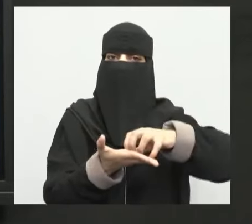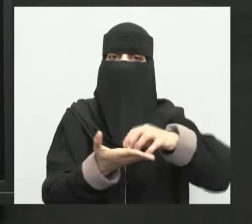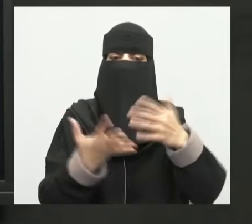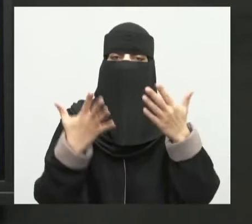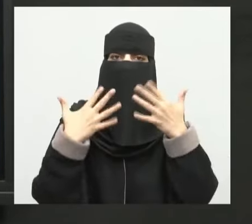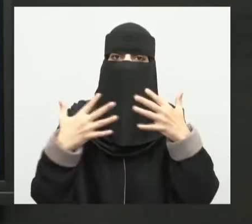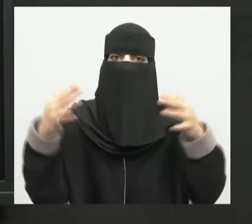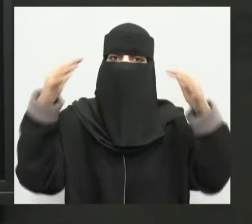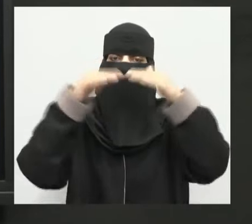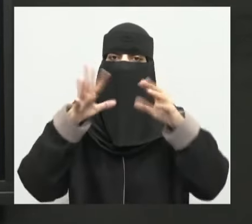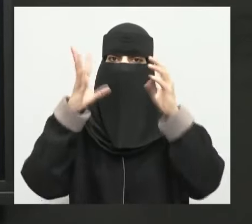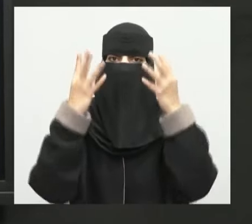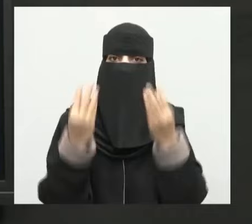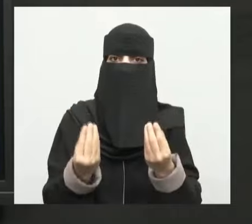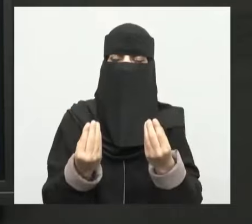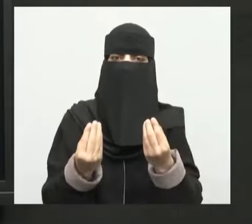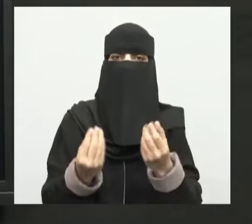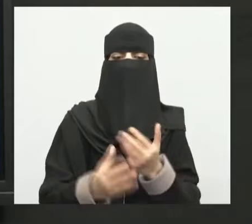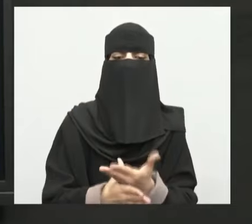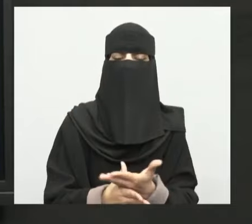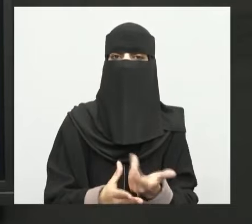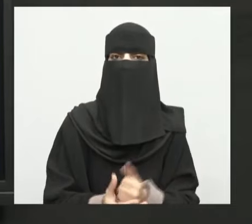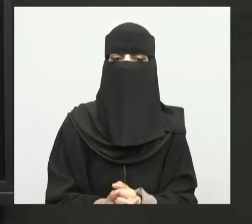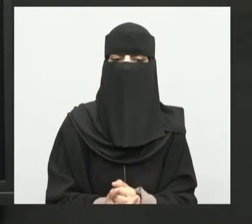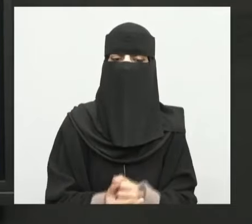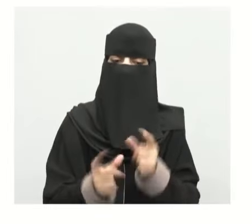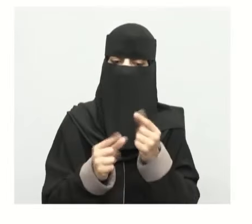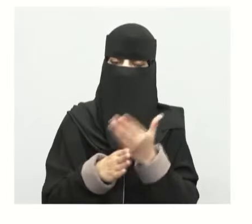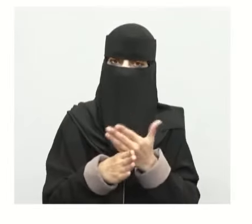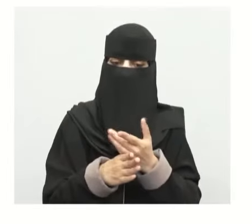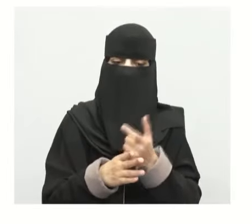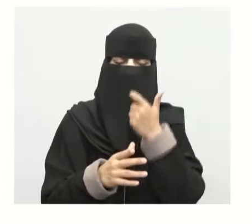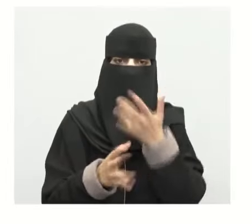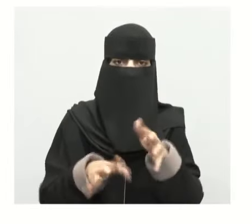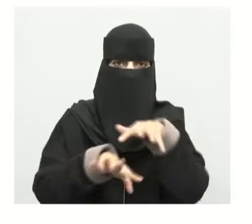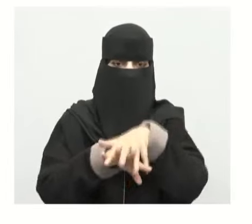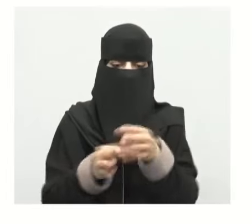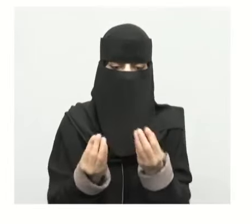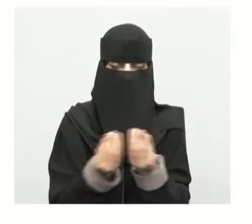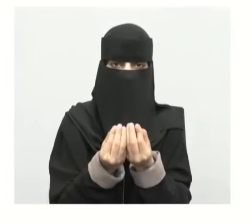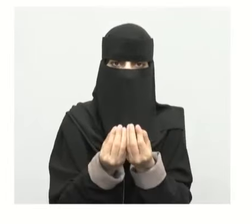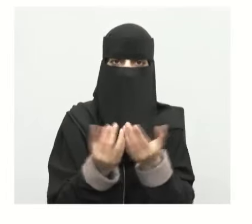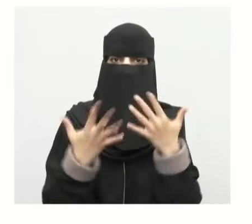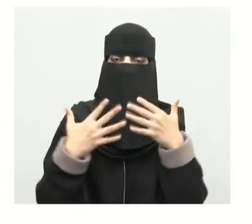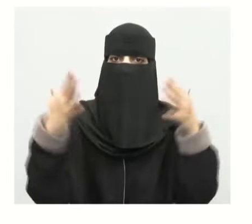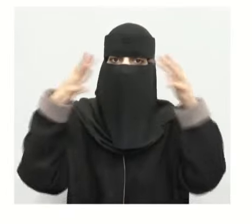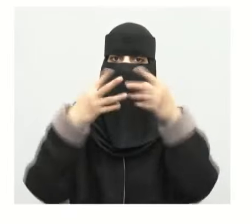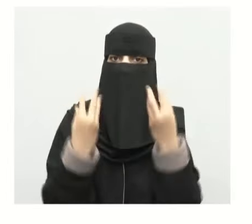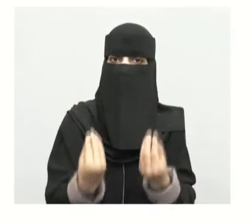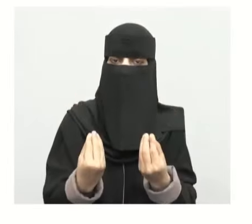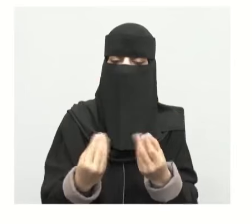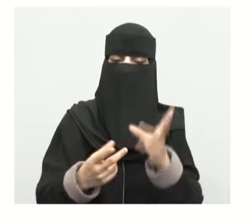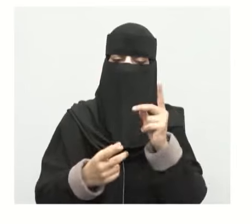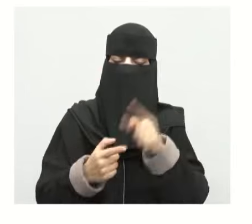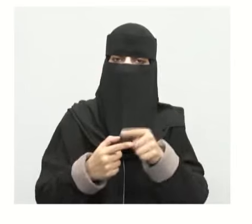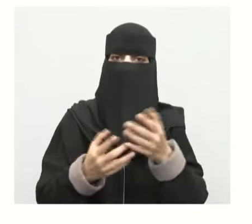المناخ المعتدل احسنتم سهوله التكيف معها لاعتدال غير